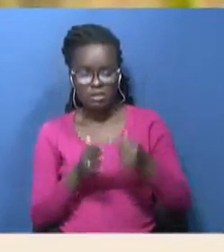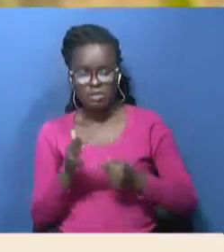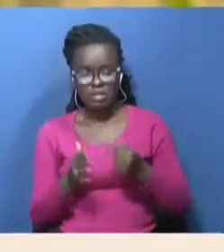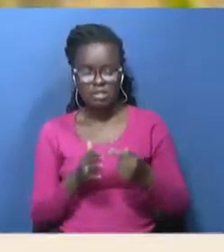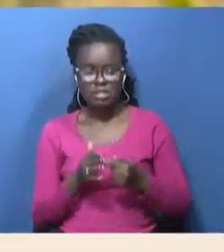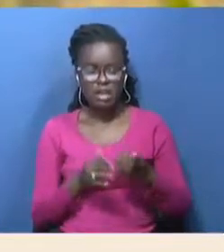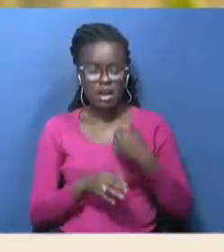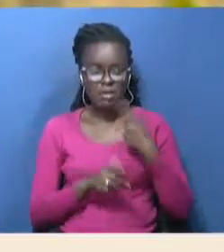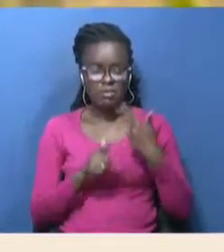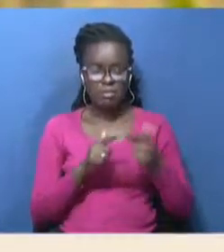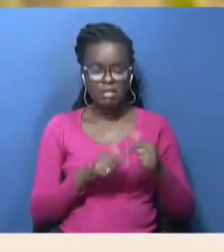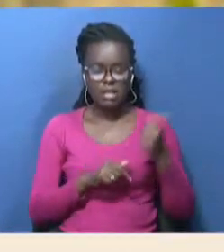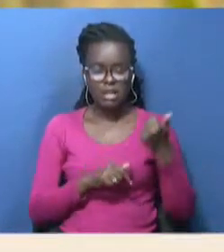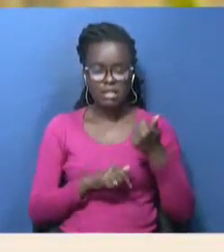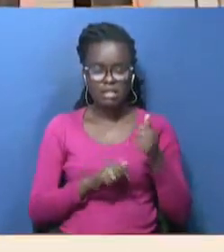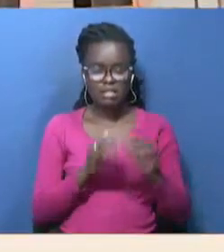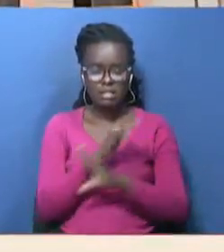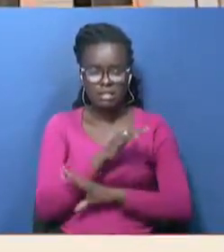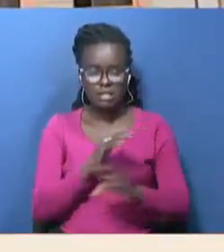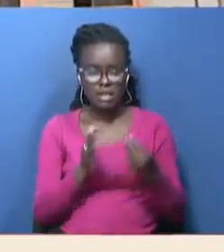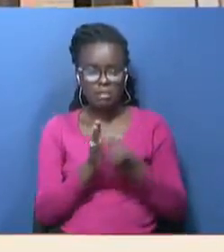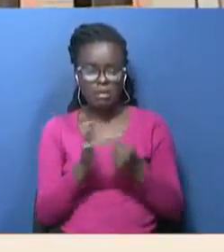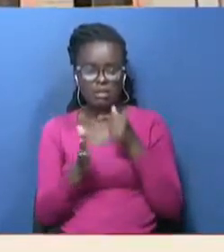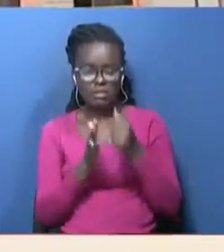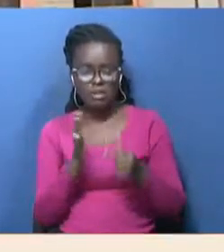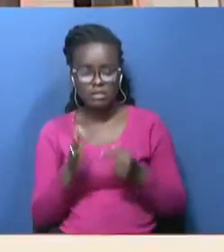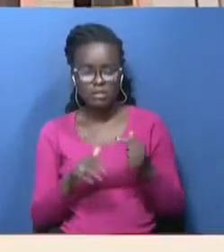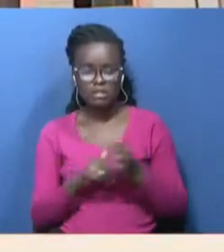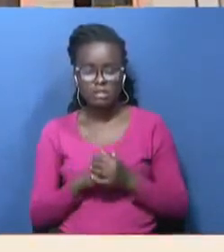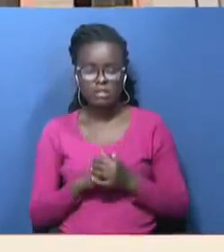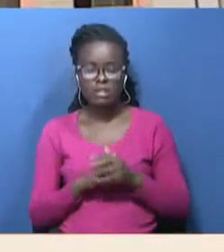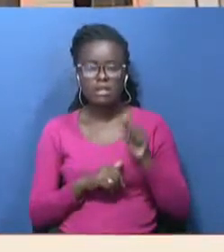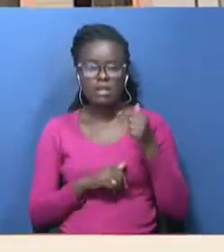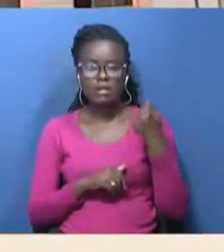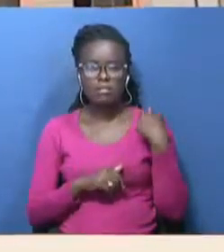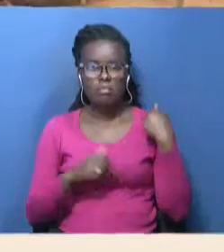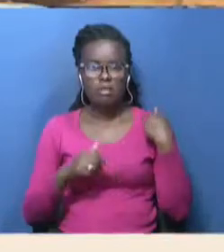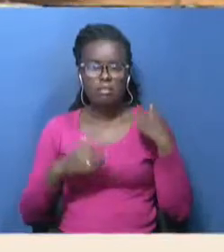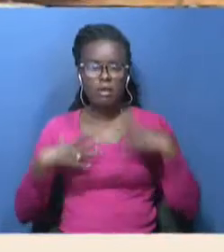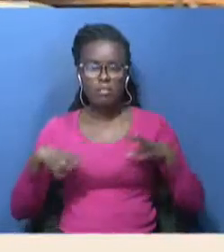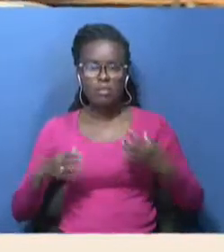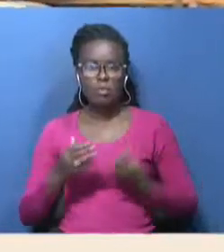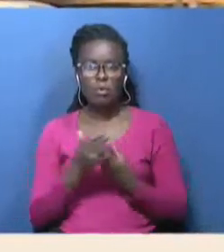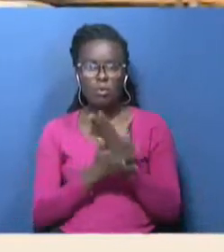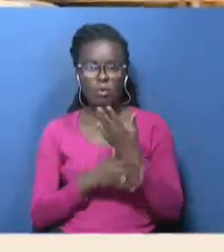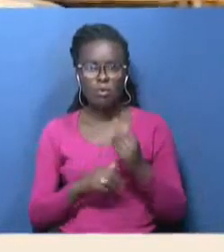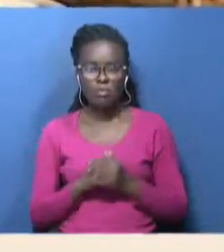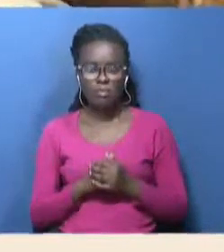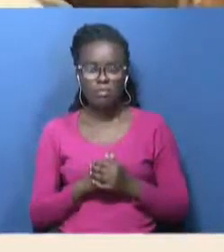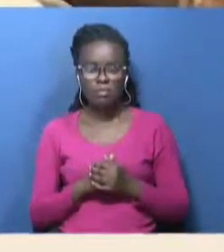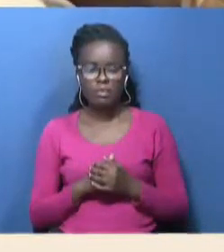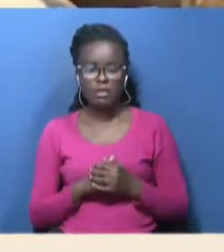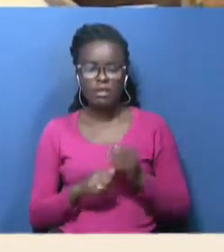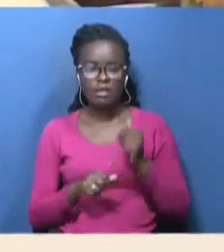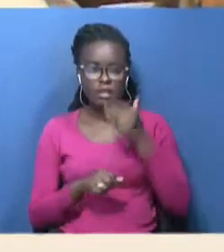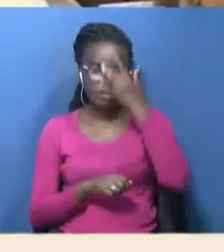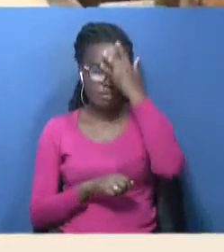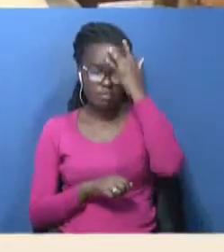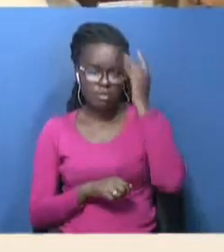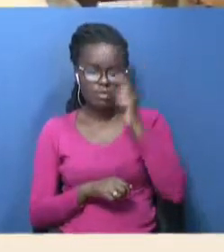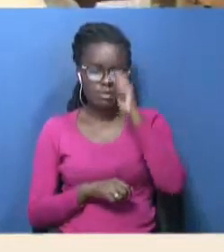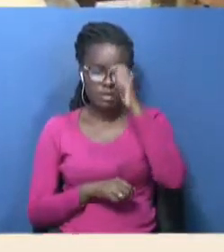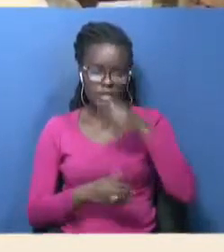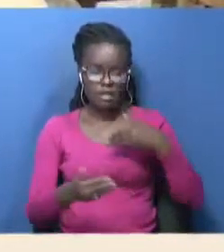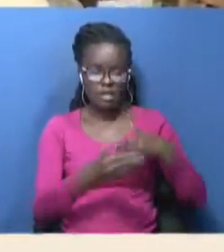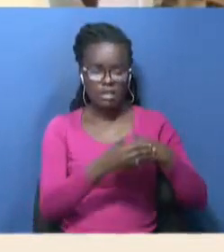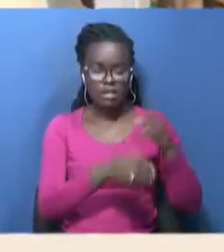za viwanda, wanakula vibaya, pesa zinaisha. Namba ino ya aikari ĩrĩ ĩrakũra na njĩra nene makĩria ĩkagwetwo gũcũngĩrĩrio nĩ ũkuhĩ wa Thika kuma mũciĩ